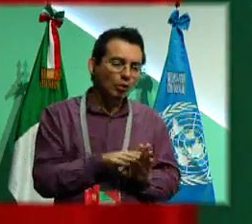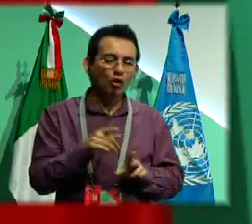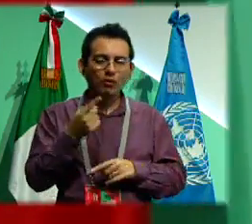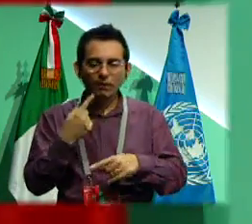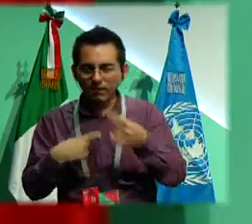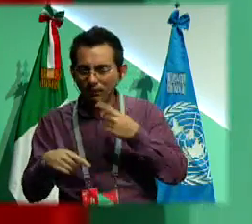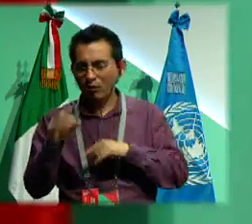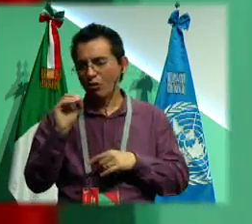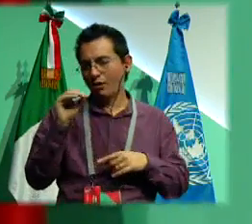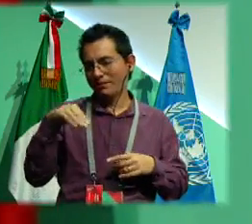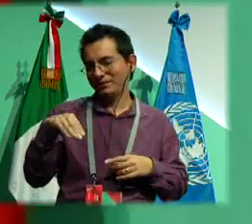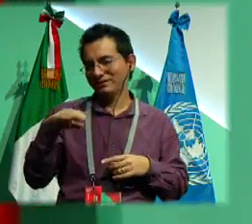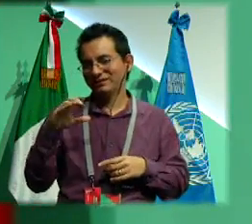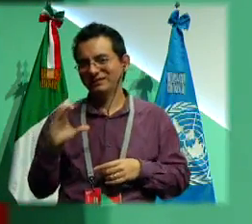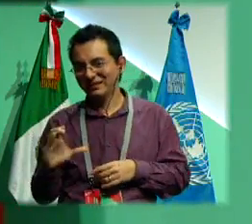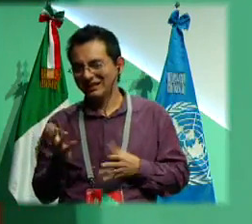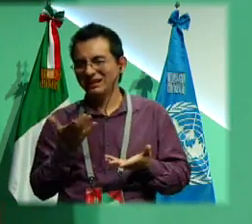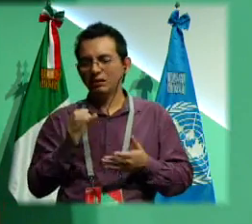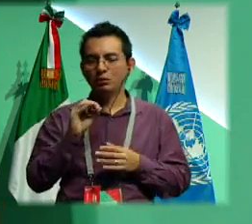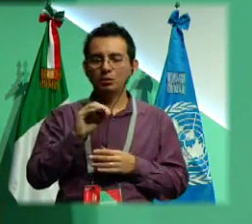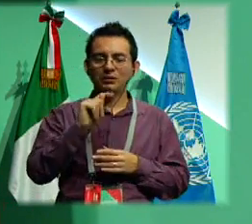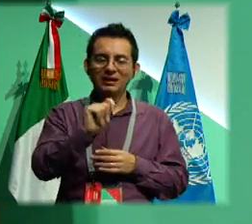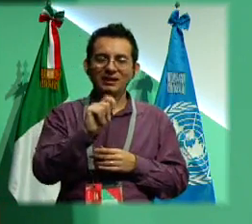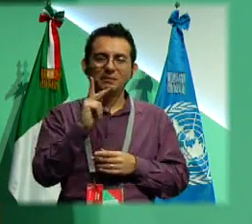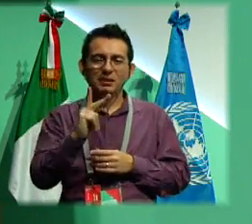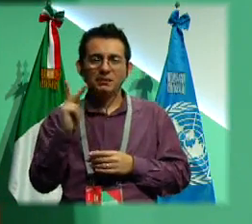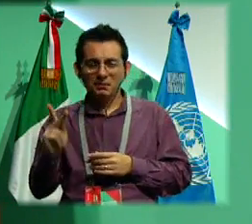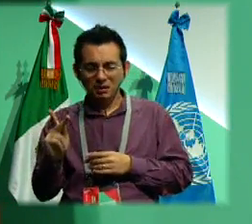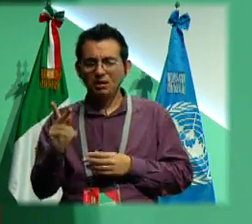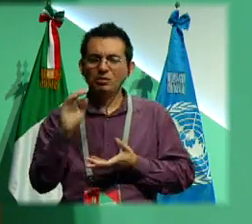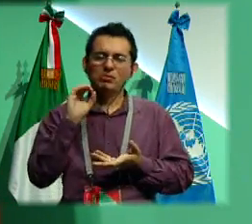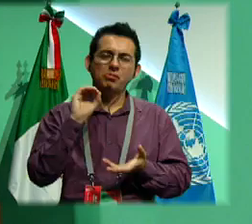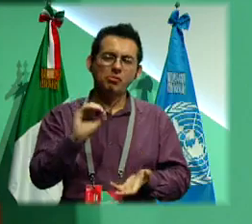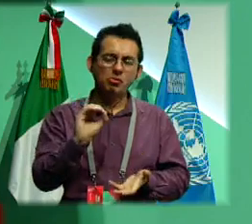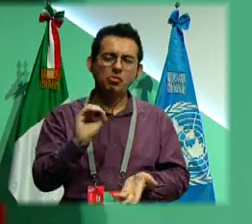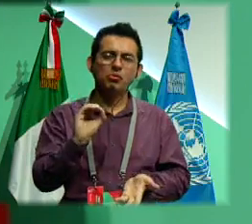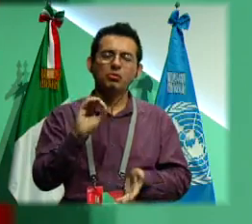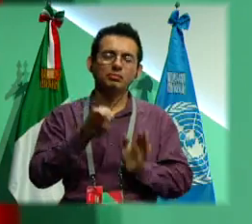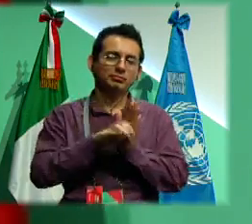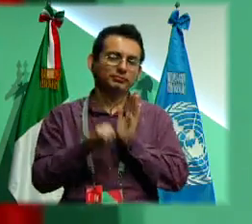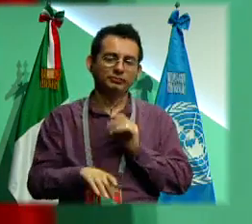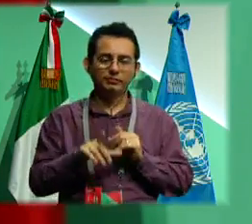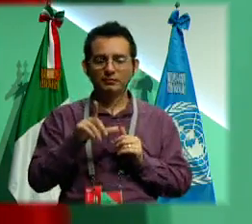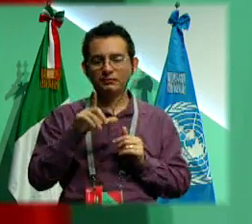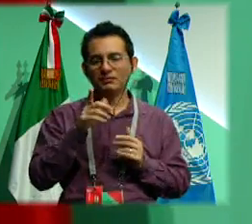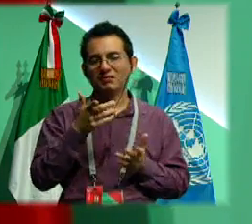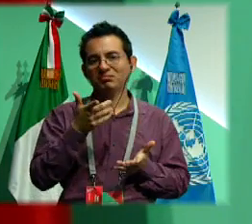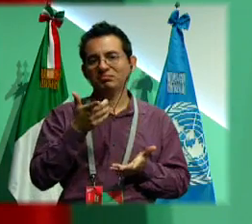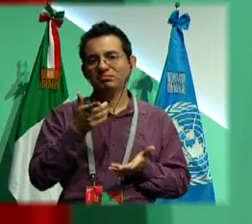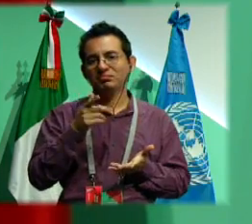du commerce, le partenariat transpacifique, le TTIP.